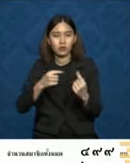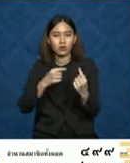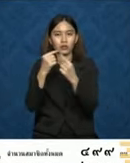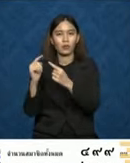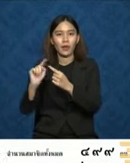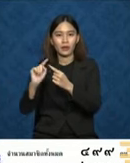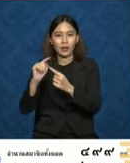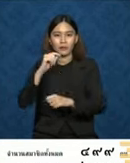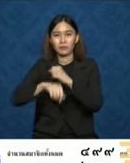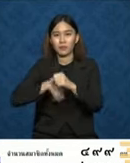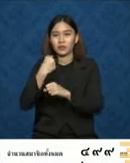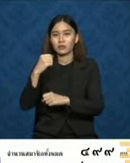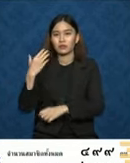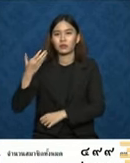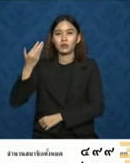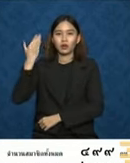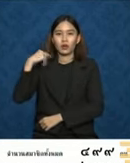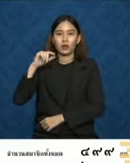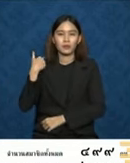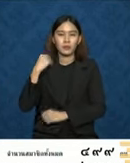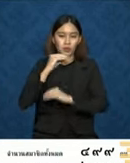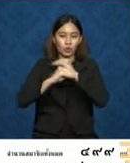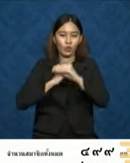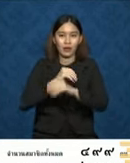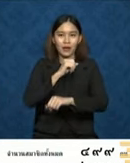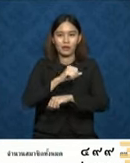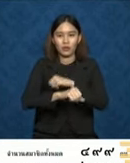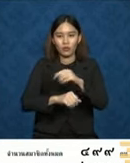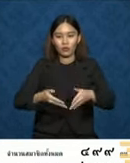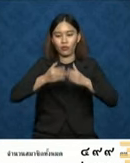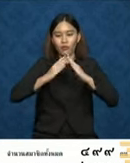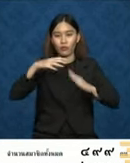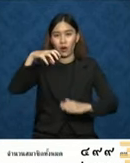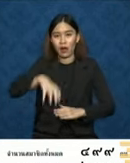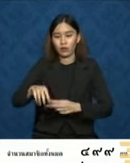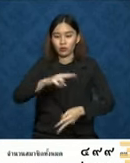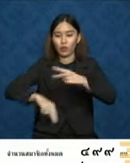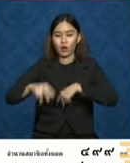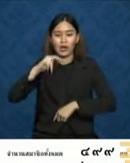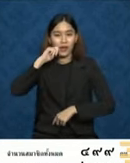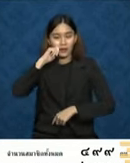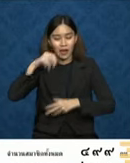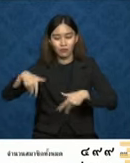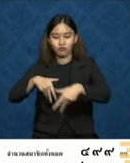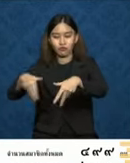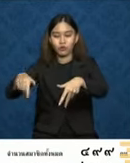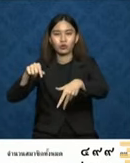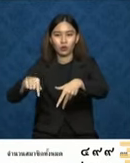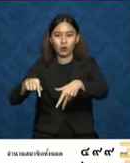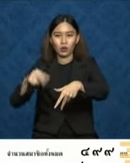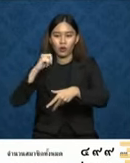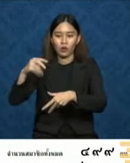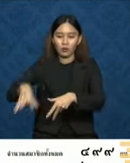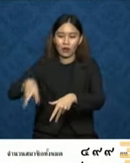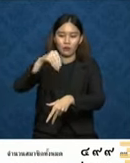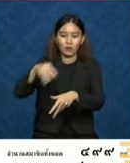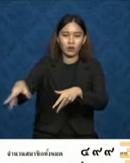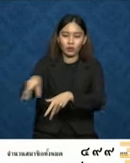มา 10ปีย้อนหลังได้เกิดโครงการอาคารบังคับน้ำแม่น้ำปิงที่จะนำน้ำบังคับเข้าลองเขา